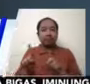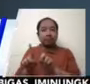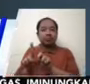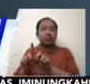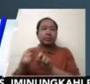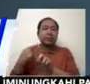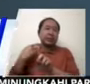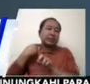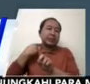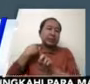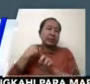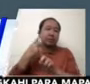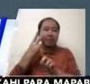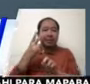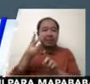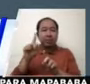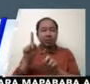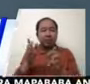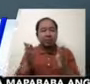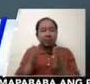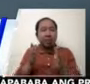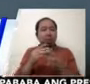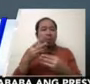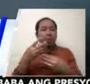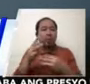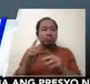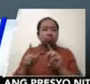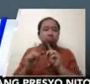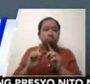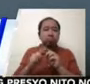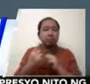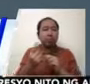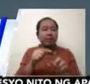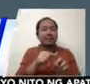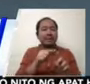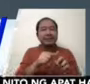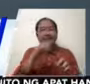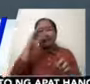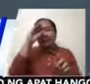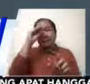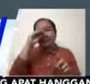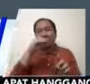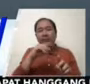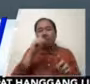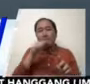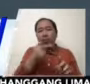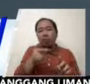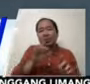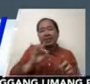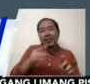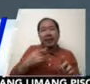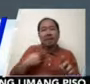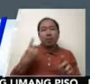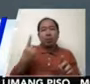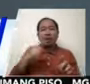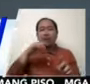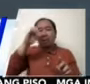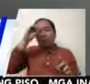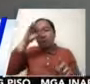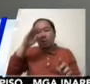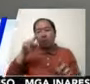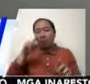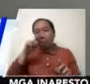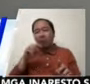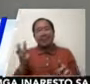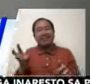bintana, kinakausap ng mga pulis ang 28 years old na armadong hostage taker na hawak ang isang lolo na 64 years old.